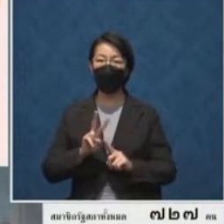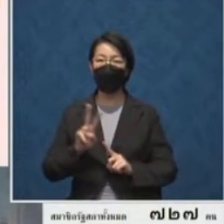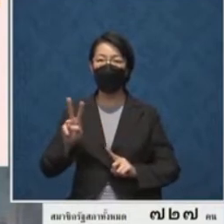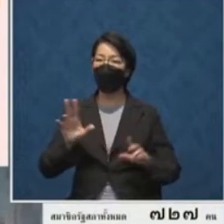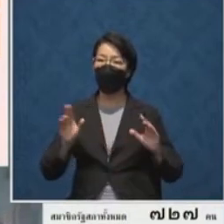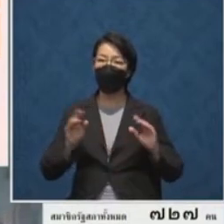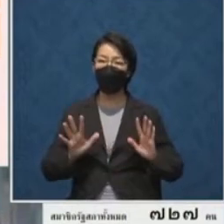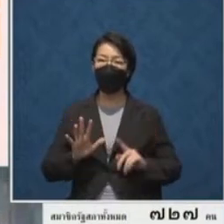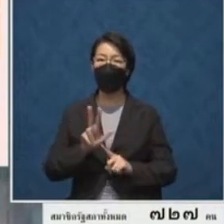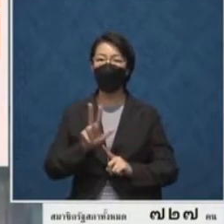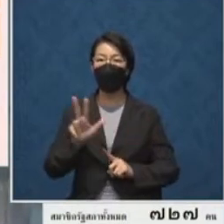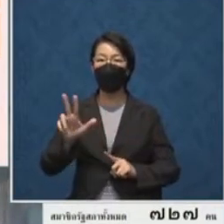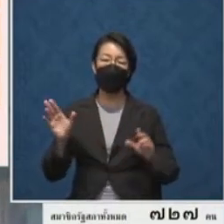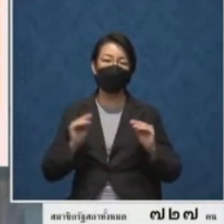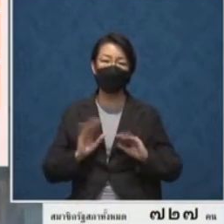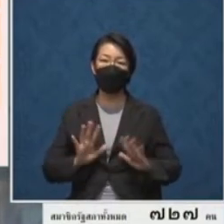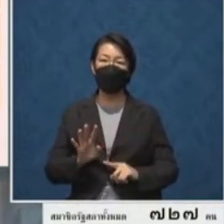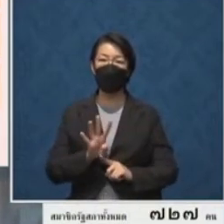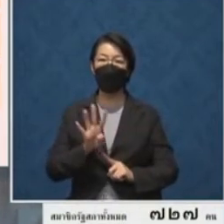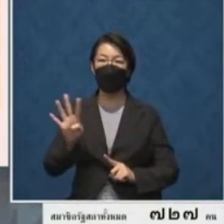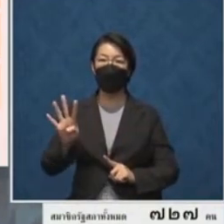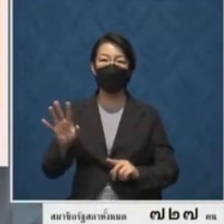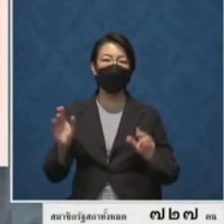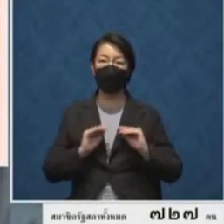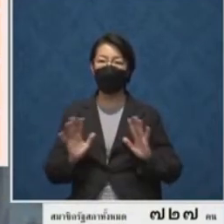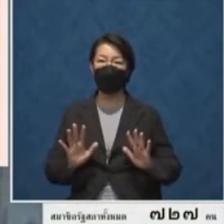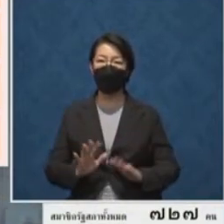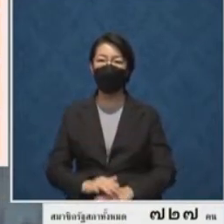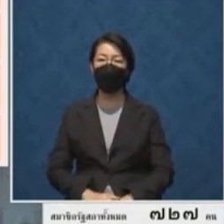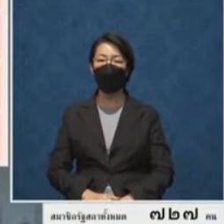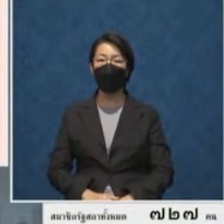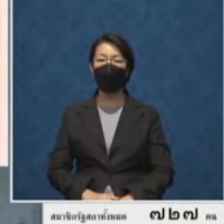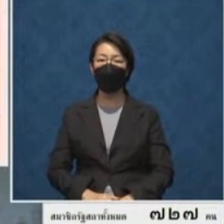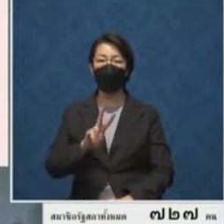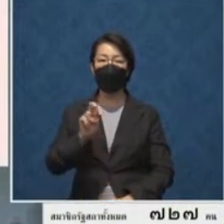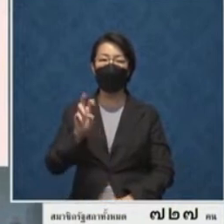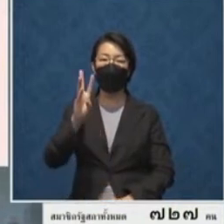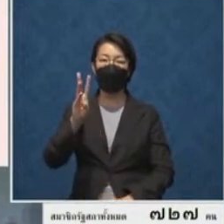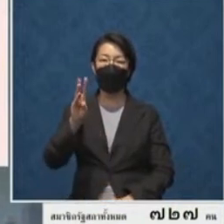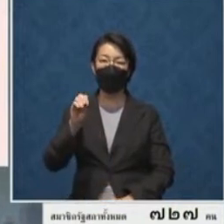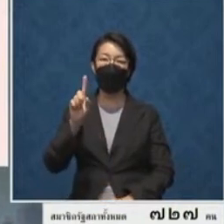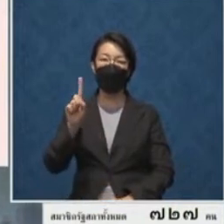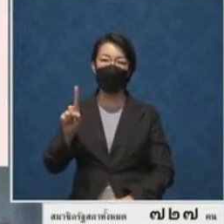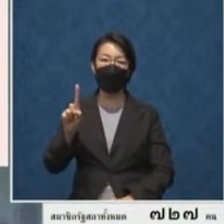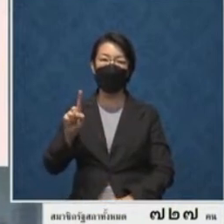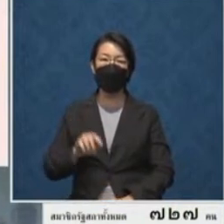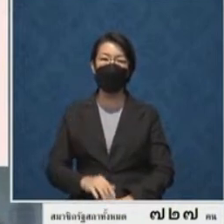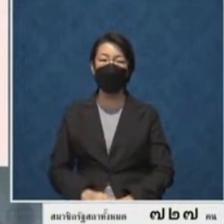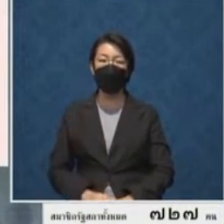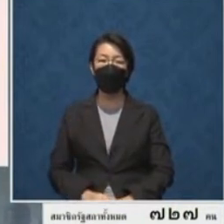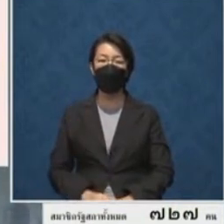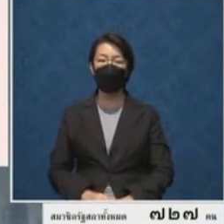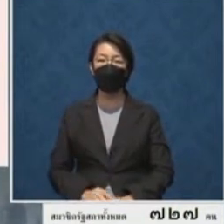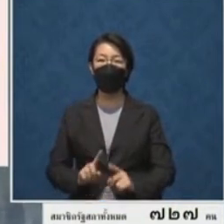ไม่รับหลักการและ4ไม่รับหลักการครับ 261นายนวรัตน์พงไพบูลย ์1รับหลัก